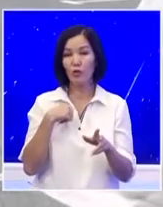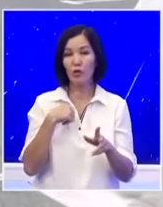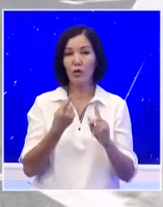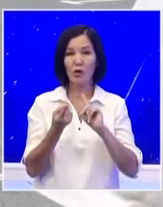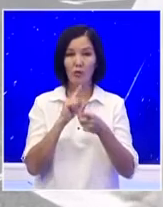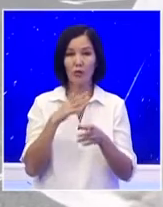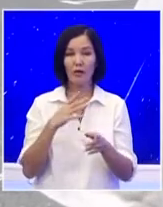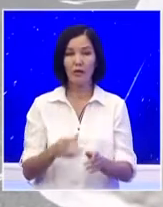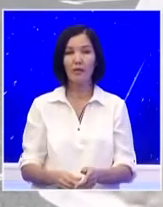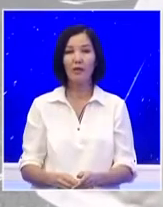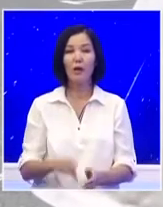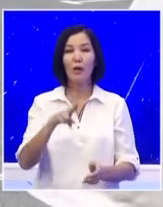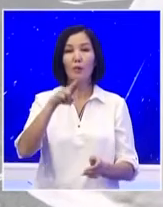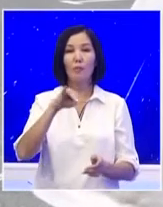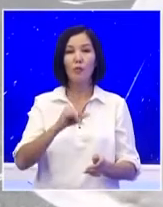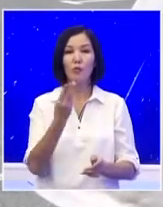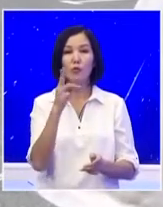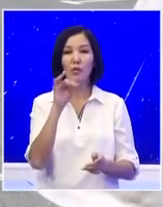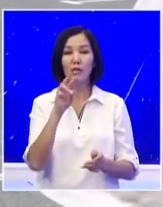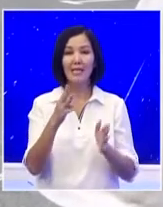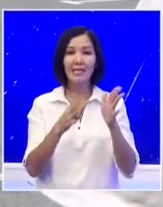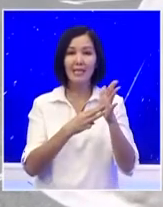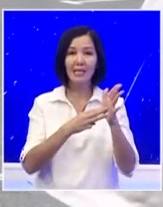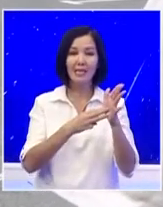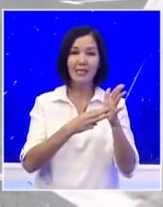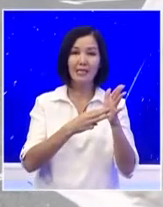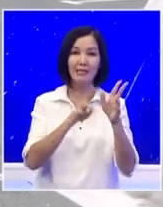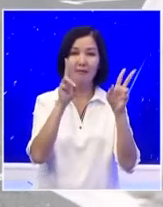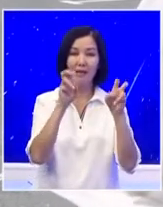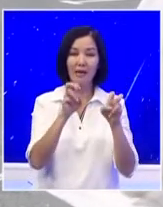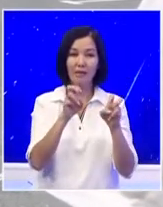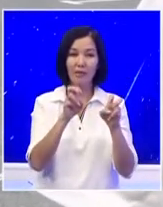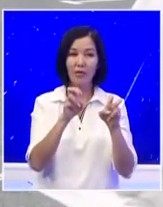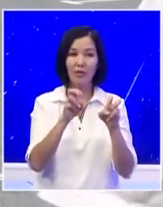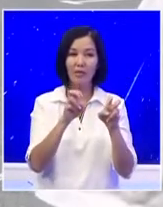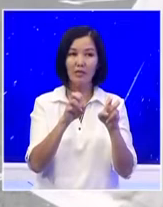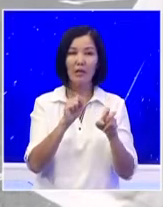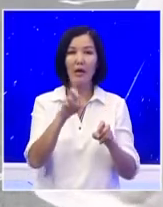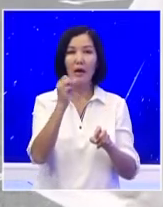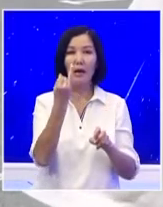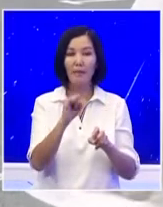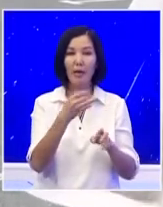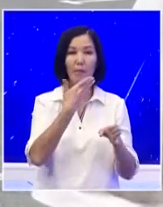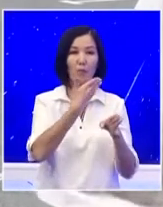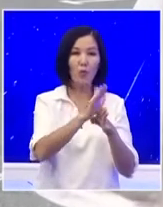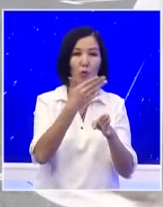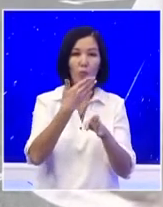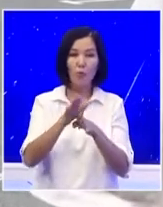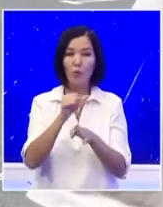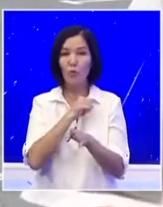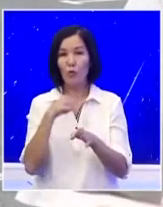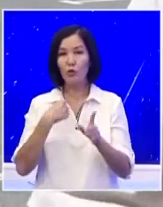Пушкиннің 8 тараудан тұратын көн шығармасы ғой, өлеңмен жазылған романы. Соны Абай 8 бөлік өлеңмен